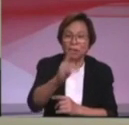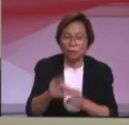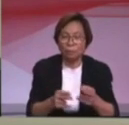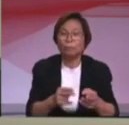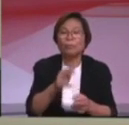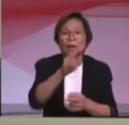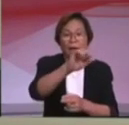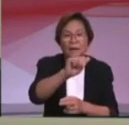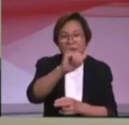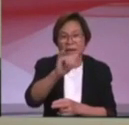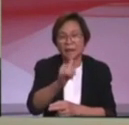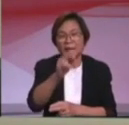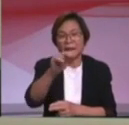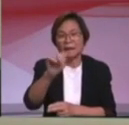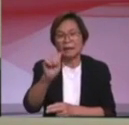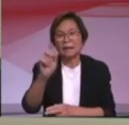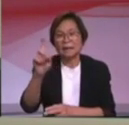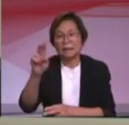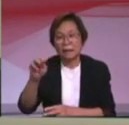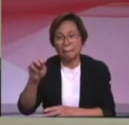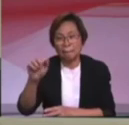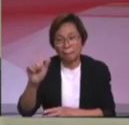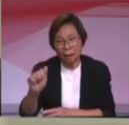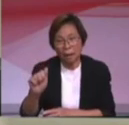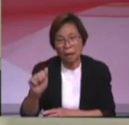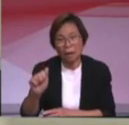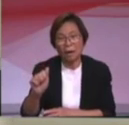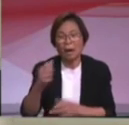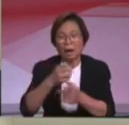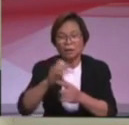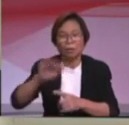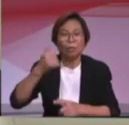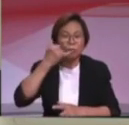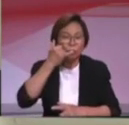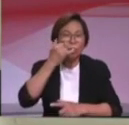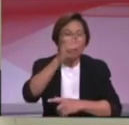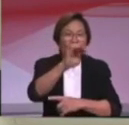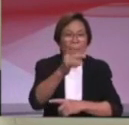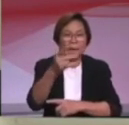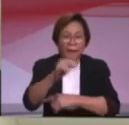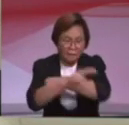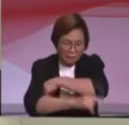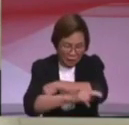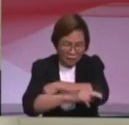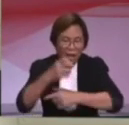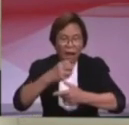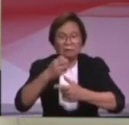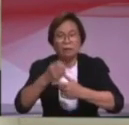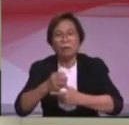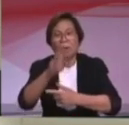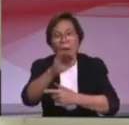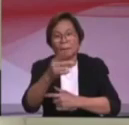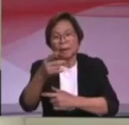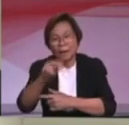pengurusan bencana negeri-negeri, ataupun boleh menghubungi MKN di negeri-negeri, ataupun boleh menghubungi